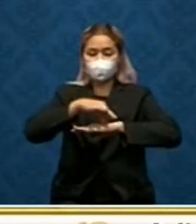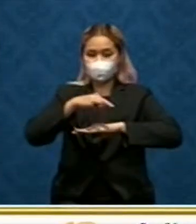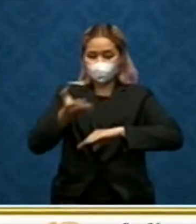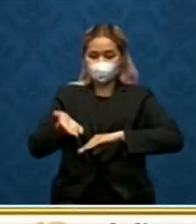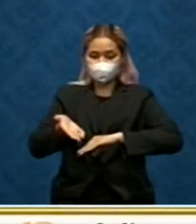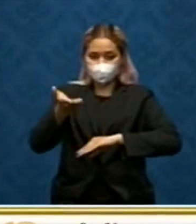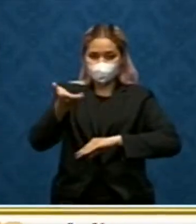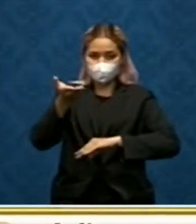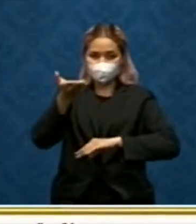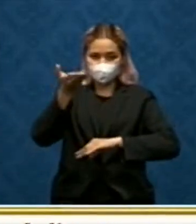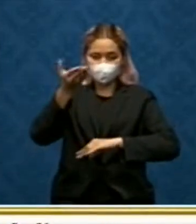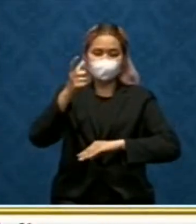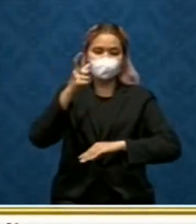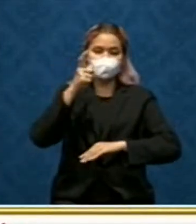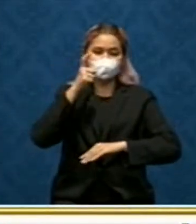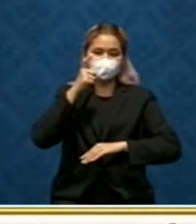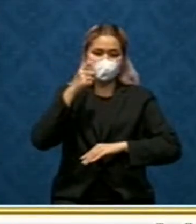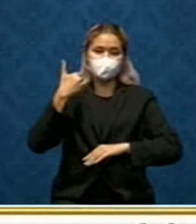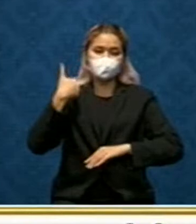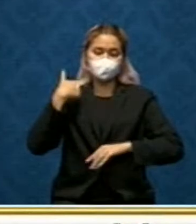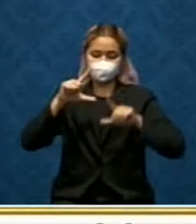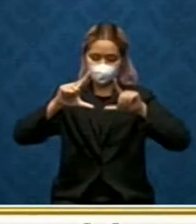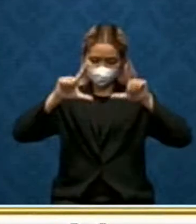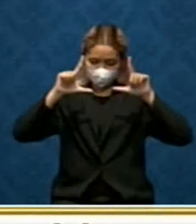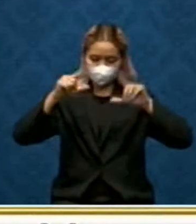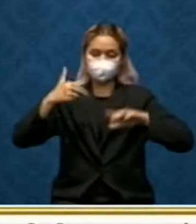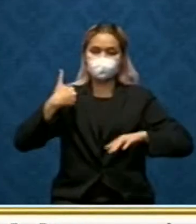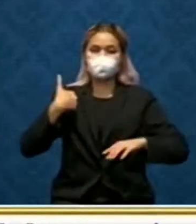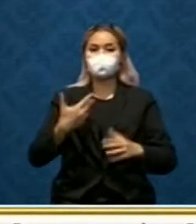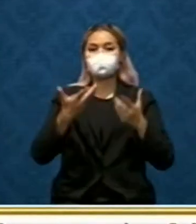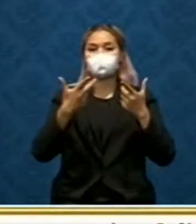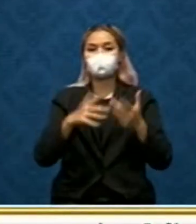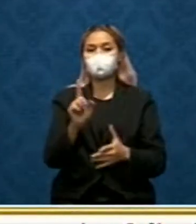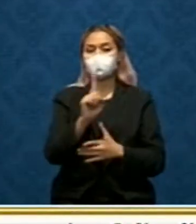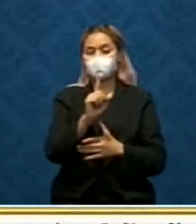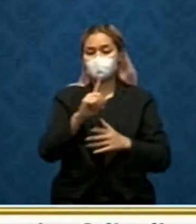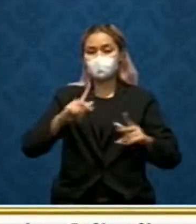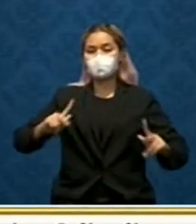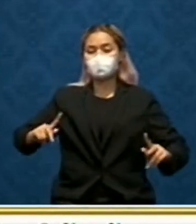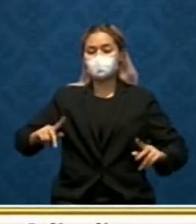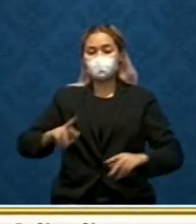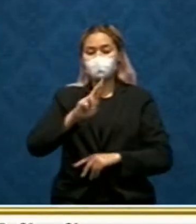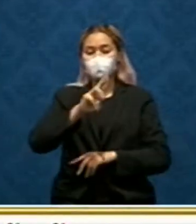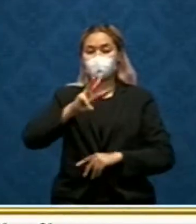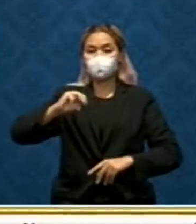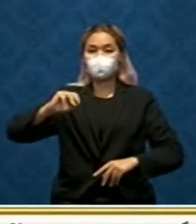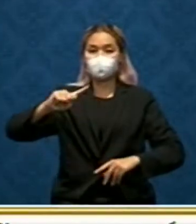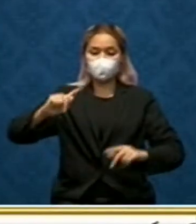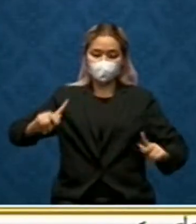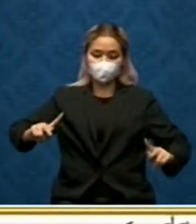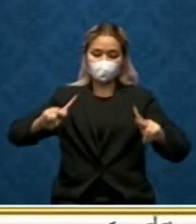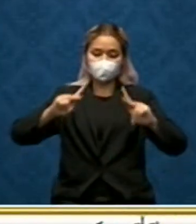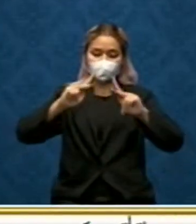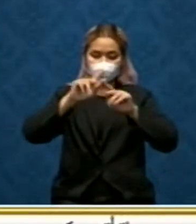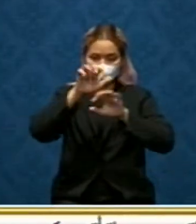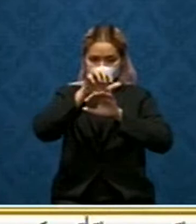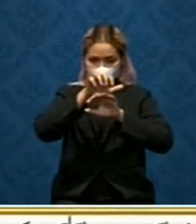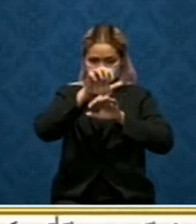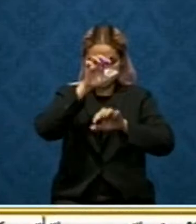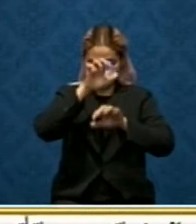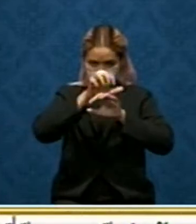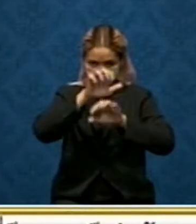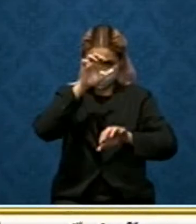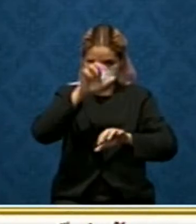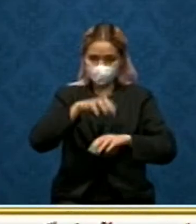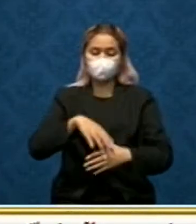ลองอธิบูดีกายเปอธิบILY อธิบอดีกลายเป็ปทรัด แล้ว Ramut imahathai ตบวายัไงก็เอบข้มูมาใหผมหนอย